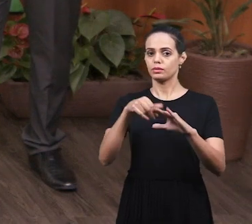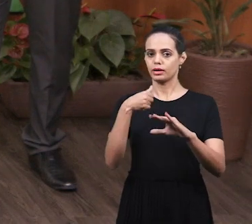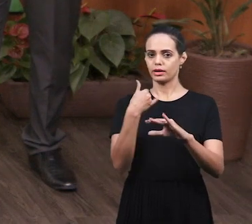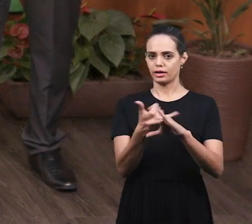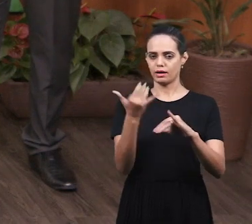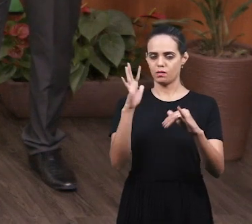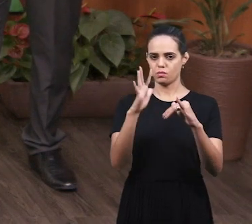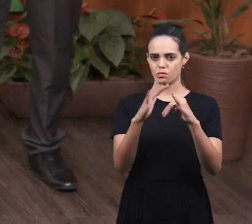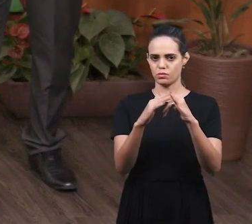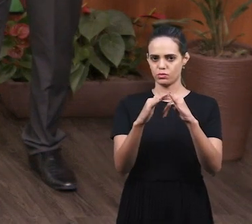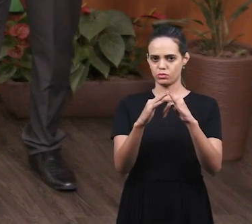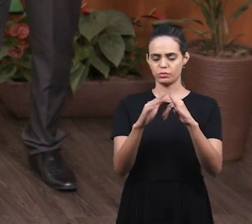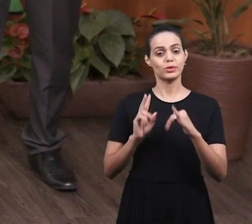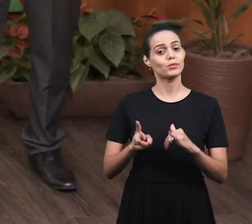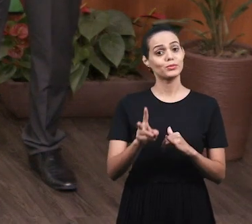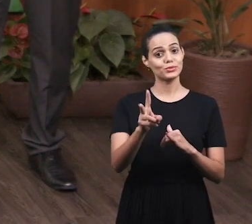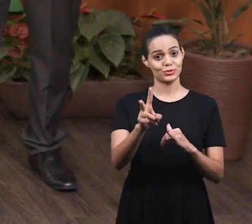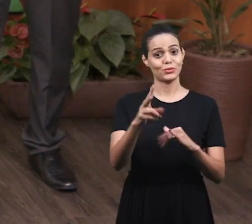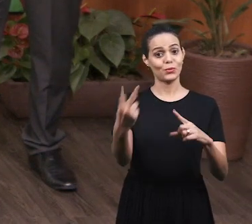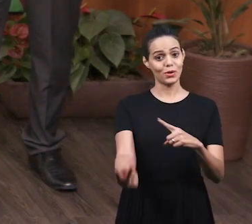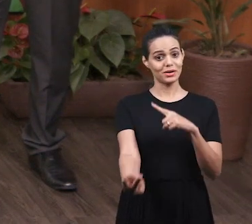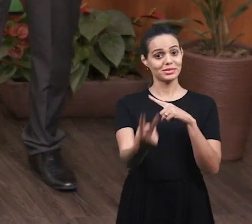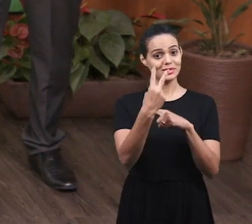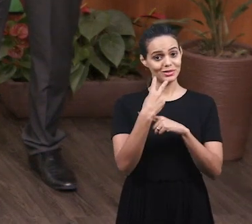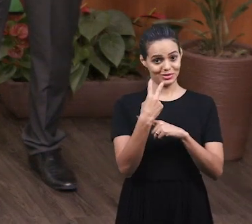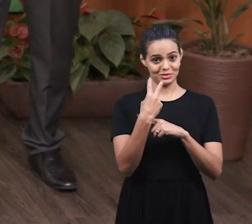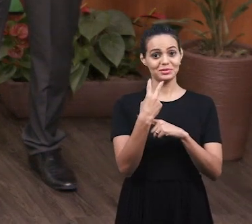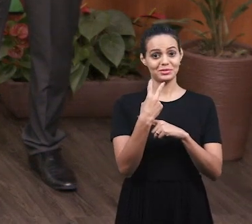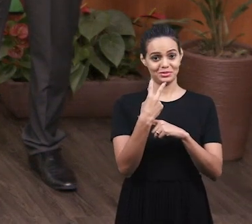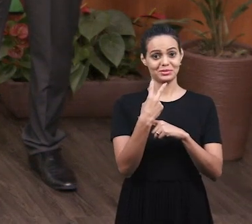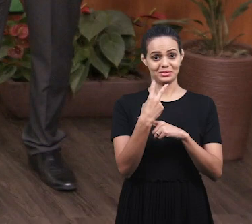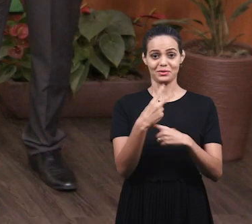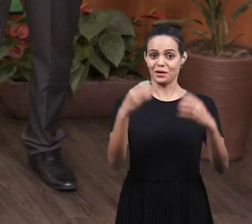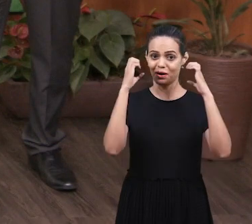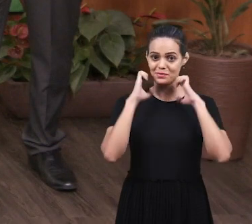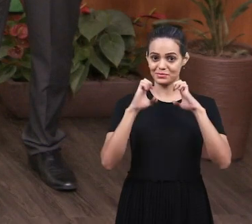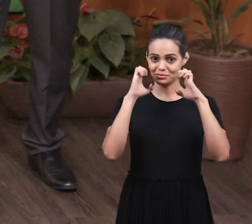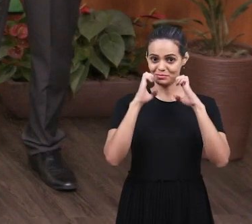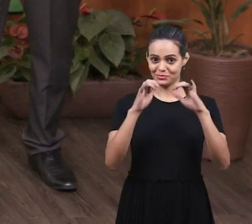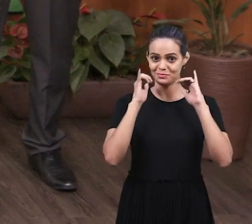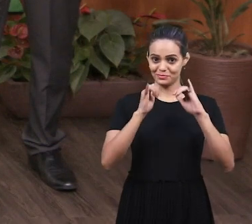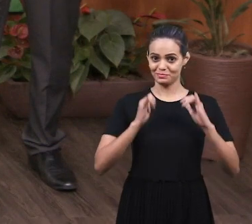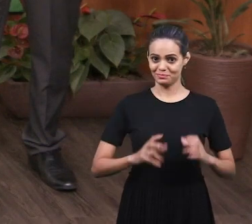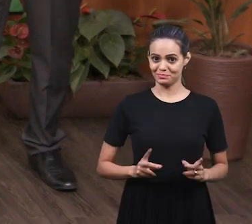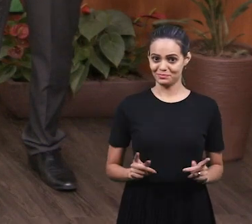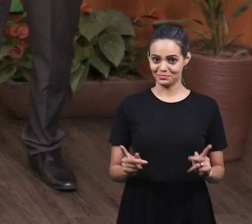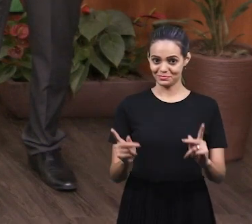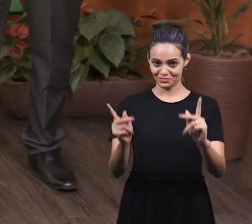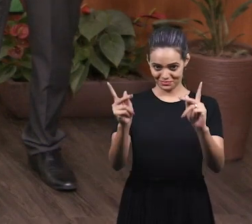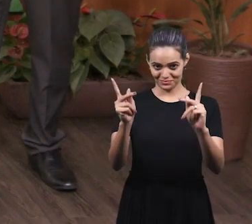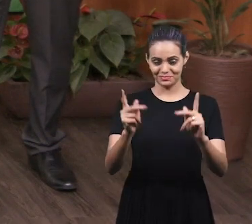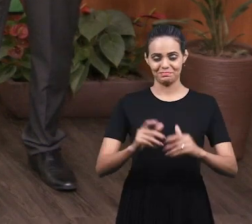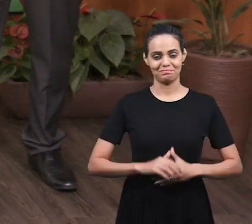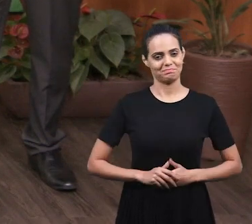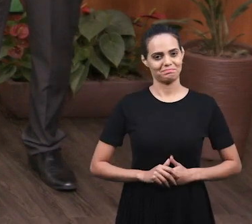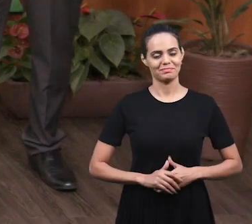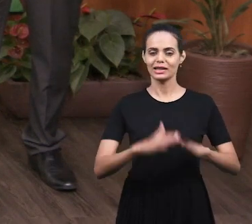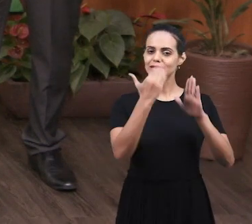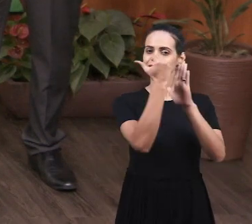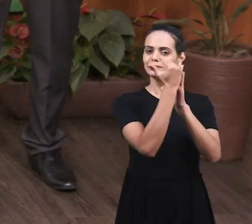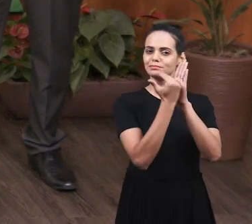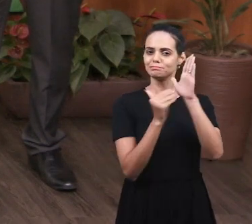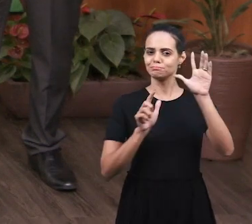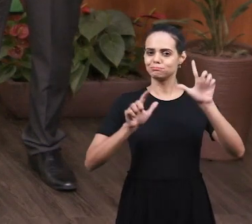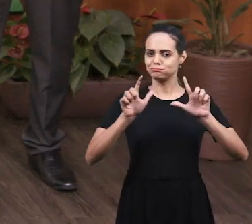canal sur YouTube. Continuez avec nous en regardant la programmation, en annonçant l'évangile éternel,